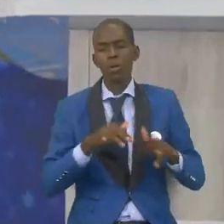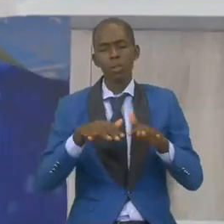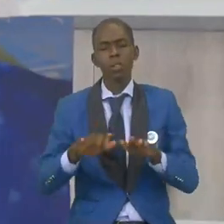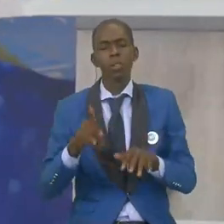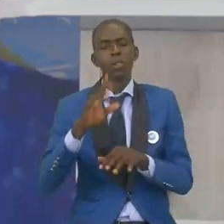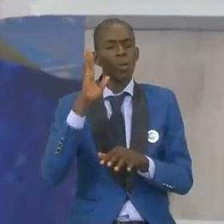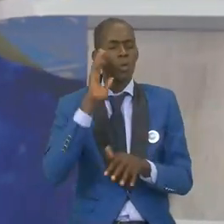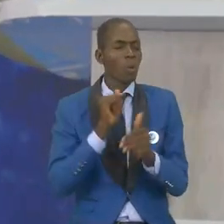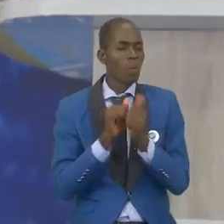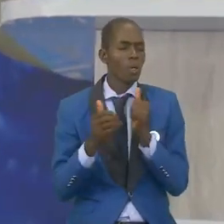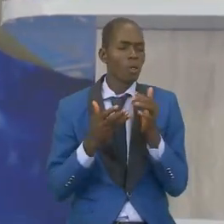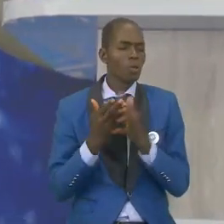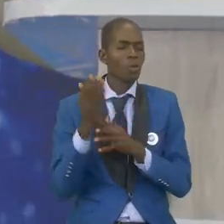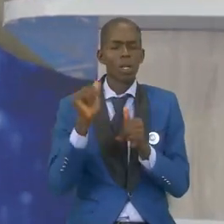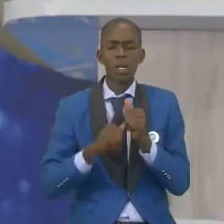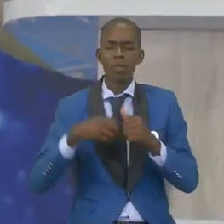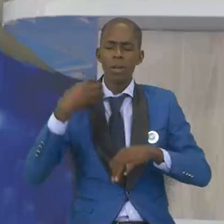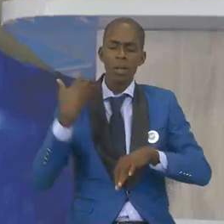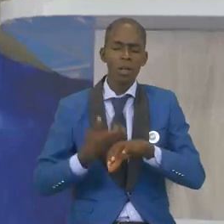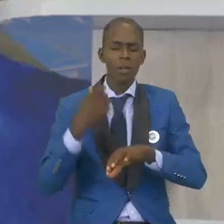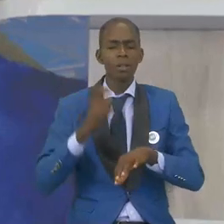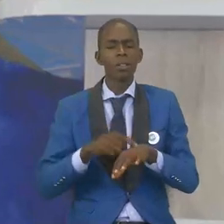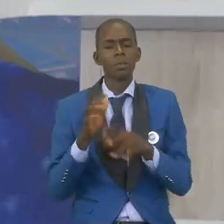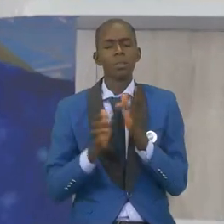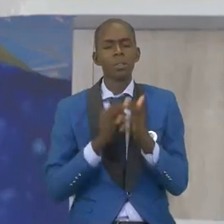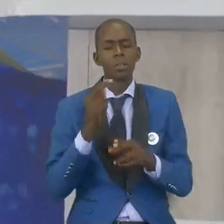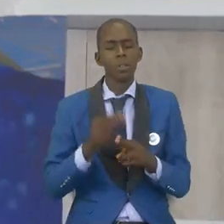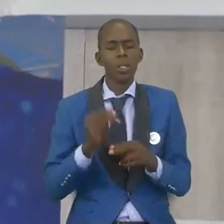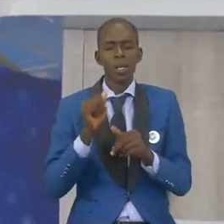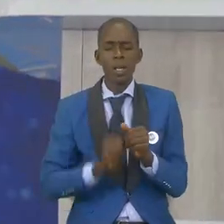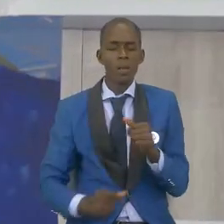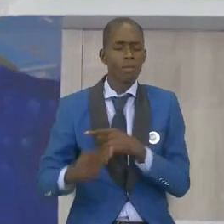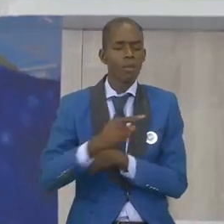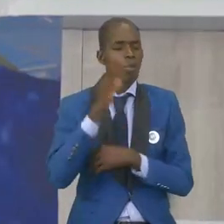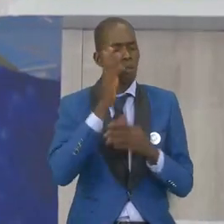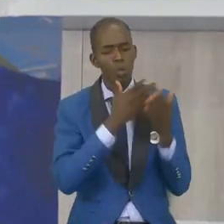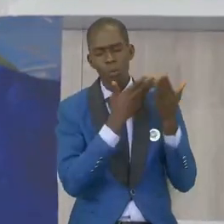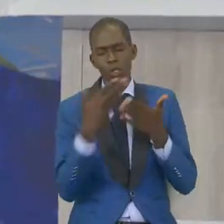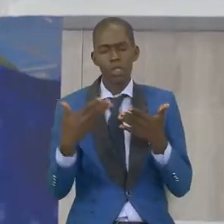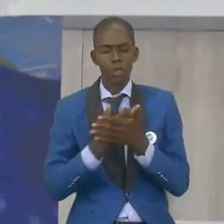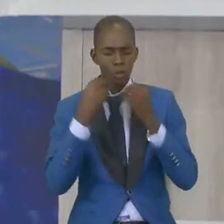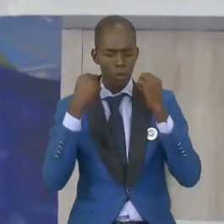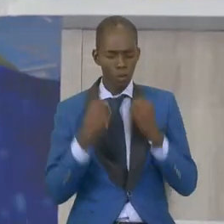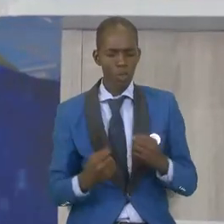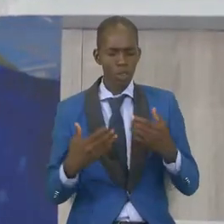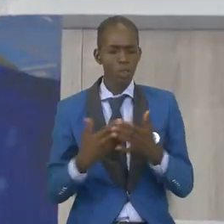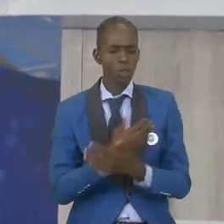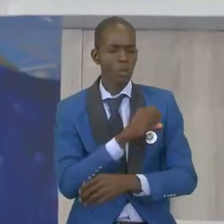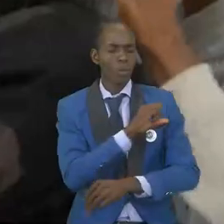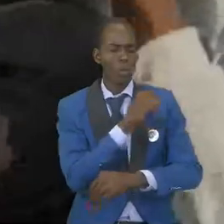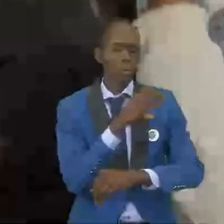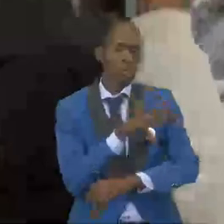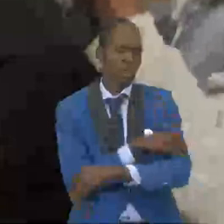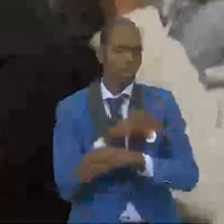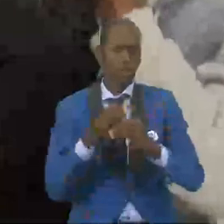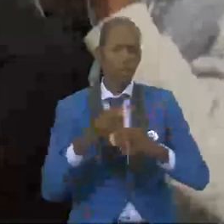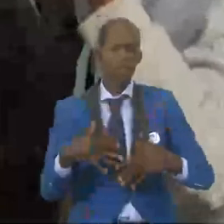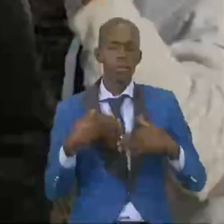Tu vas traverser tous les océans, tu vas traverser toutes les difficultés. Chaque